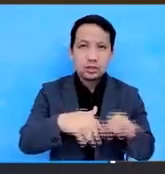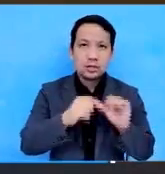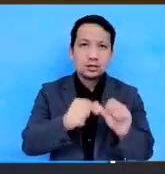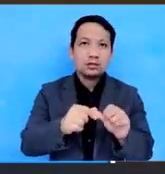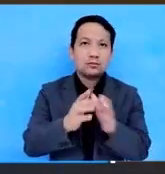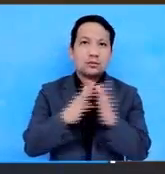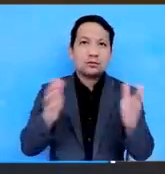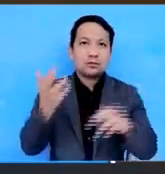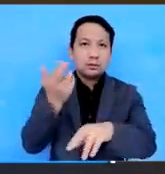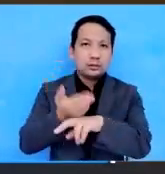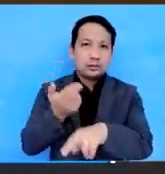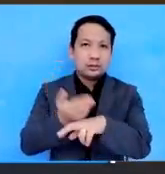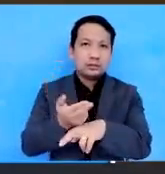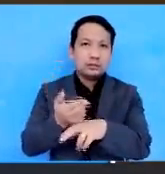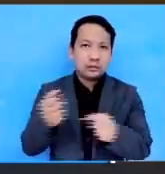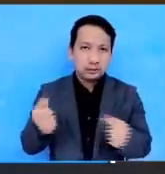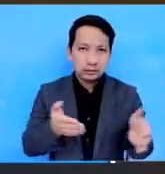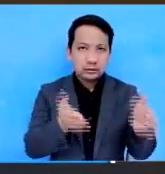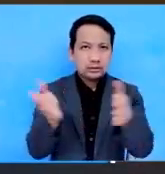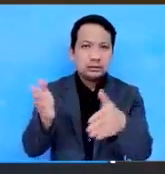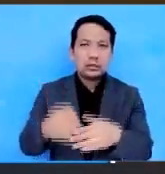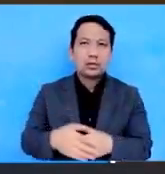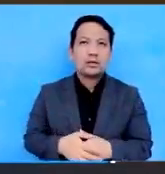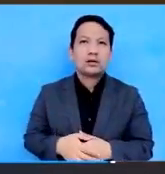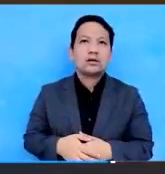sa gilid ng kalsada.